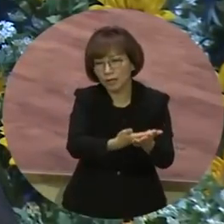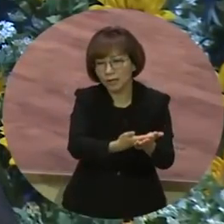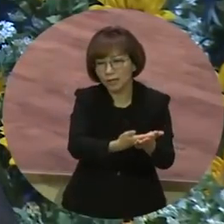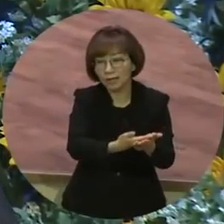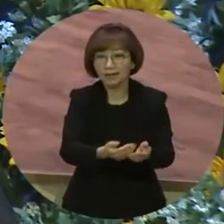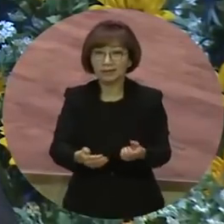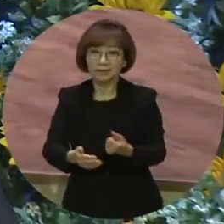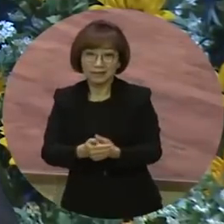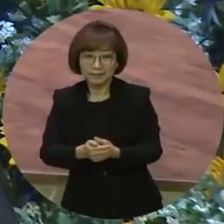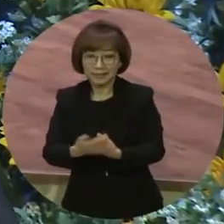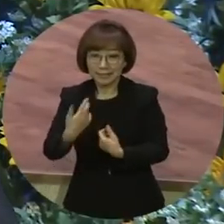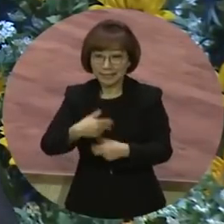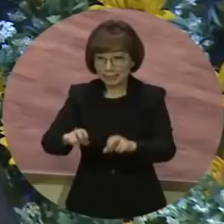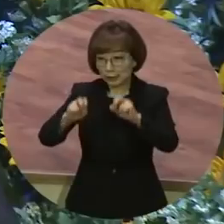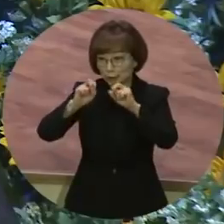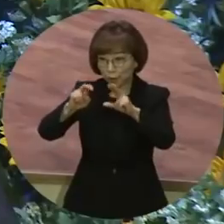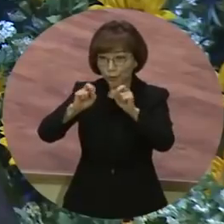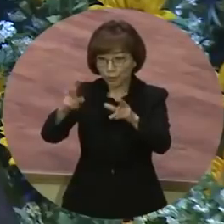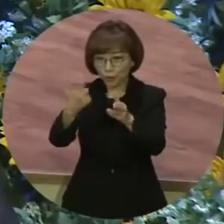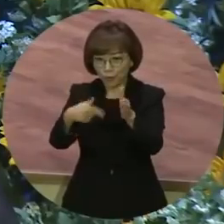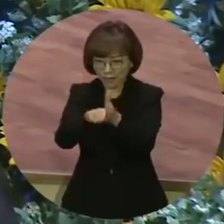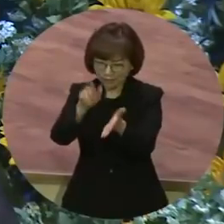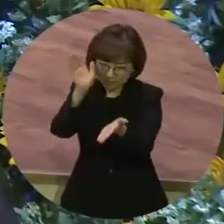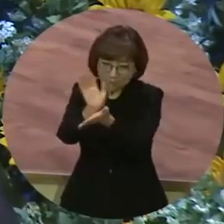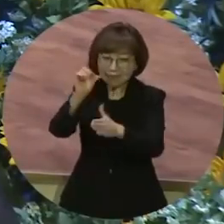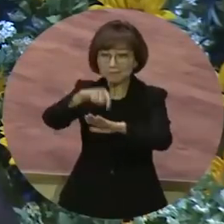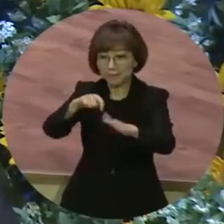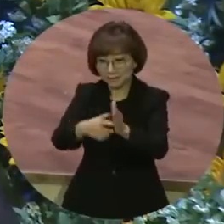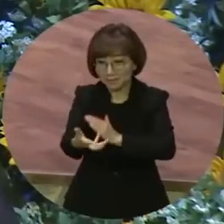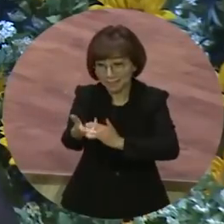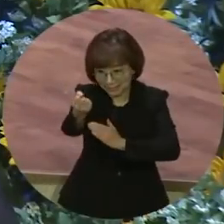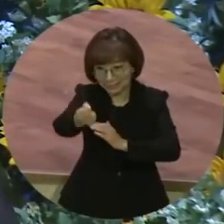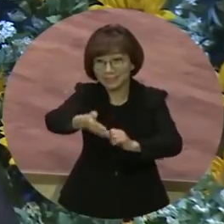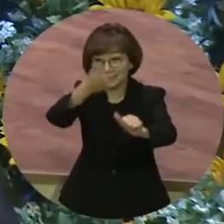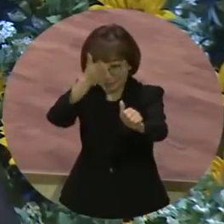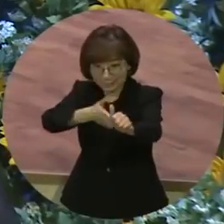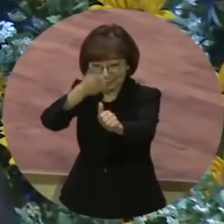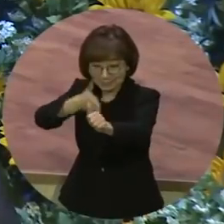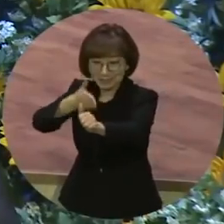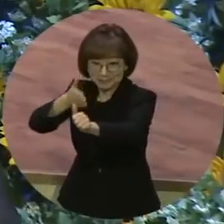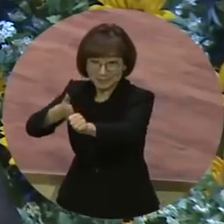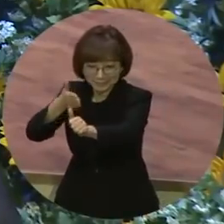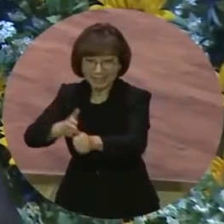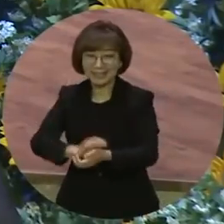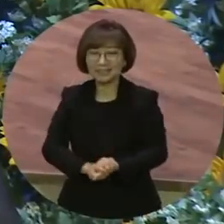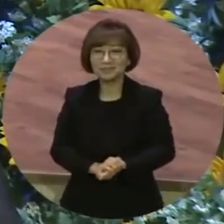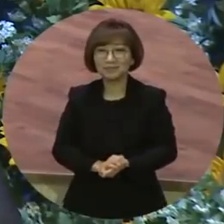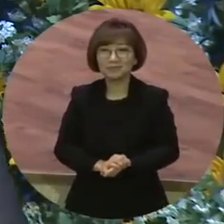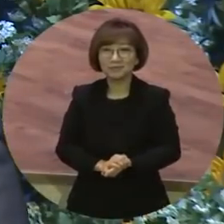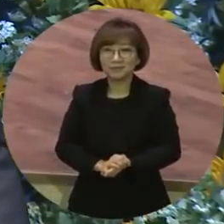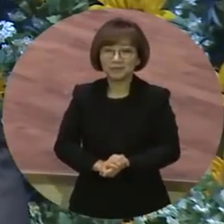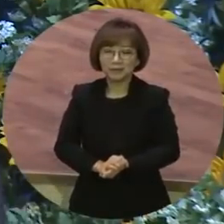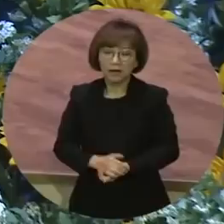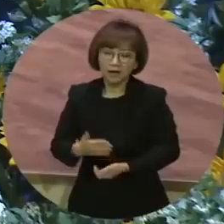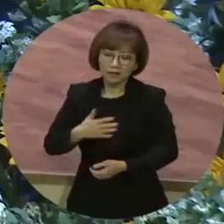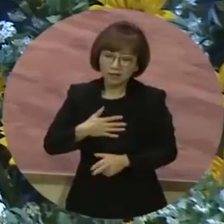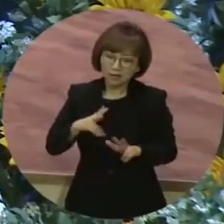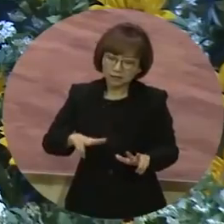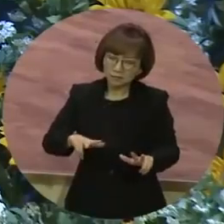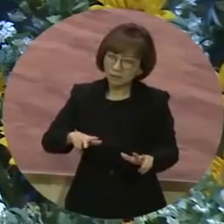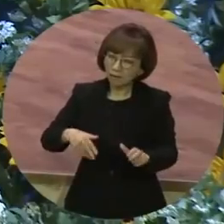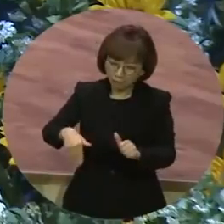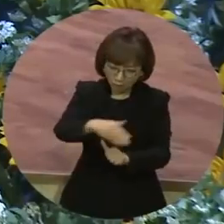선교에 대한 237 나라에 대한 가슴 오늘부터 한번 가져보시기를 바랍니다. 여러분이 코가 석자라고 지금 내